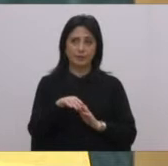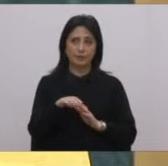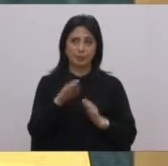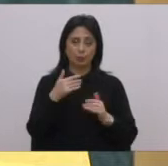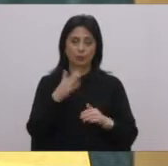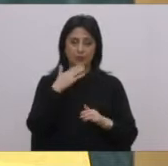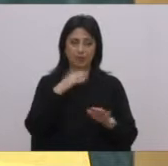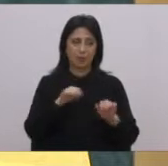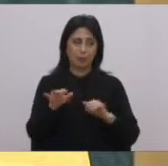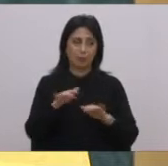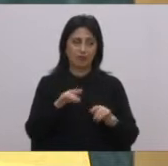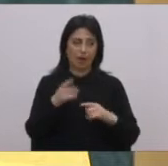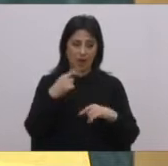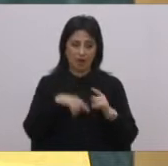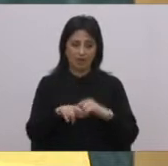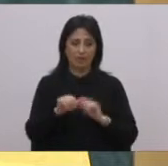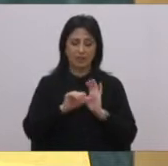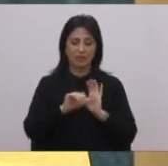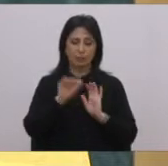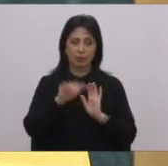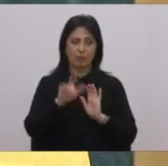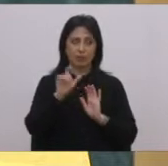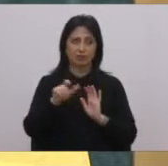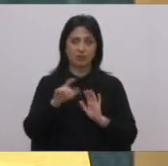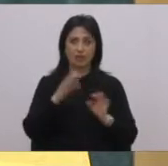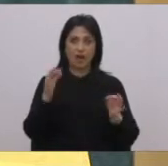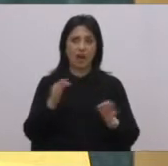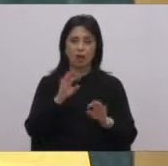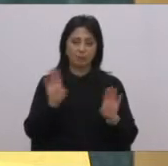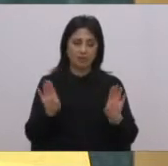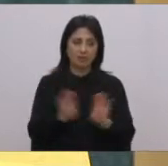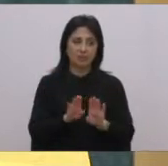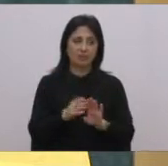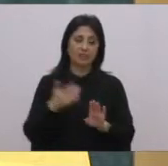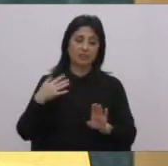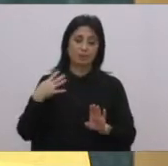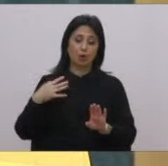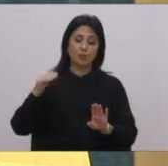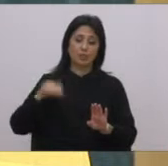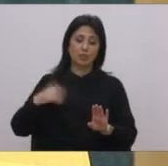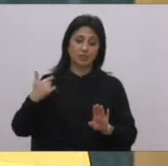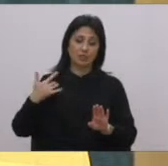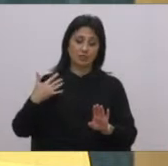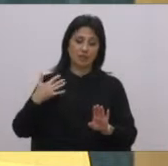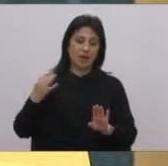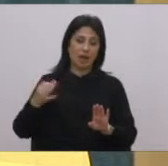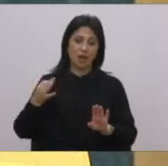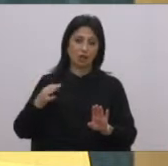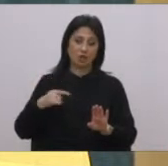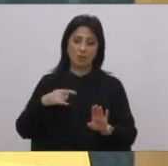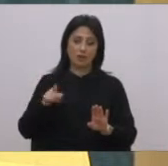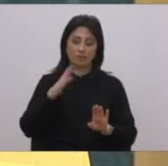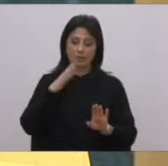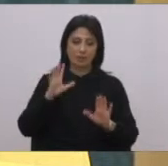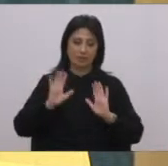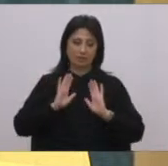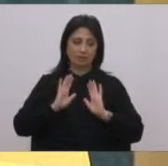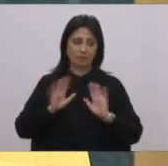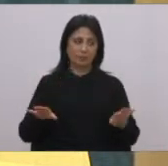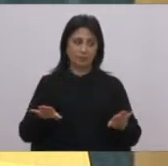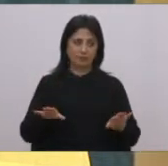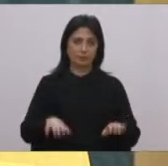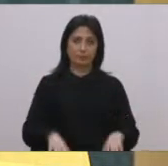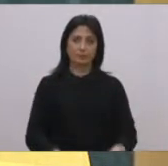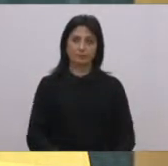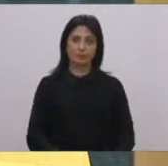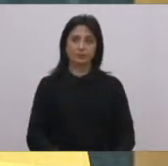უკვე წყალმომარაგება, აქედან 60,000 ადამიანს არასდროს მსგავსად წინა 40,000-ისა არასდროს მანამდე